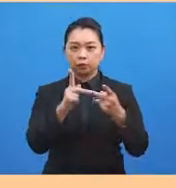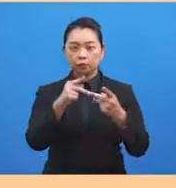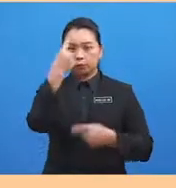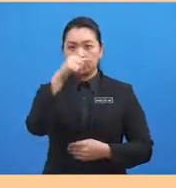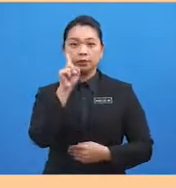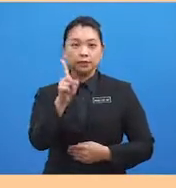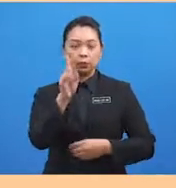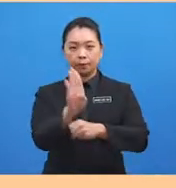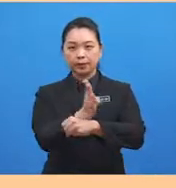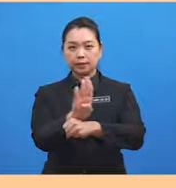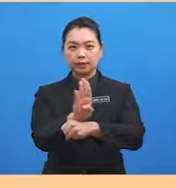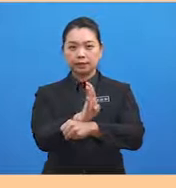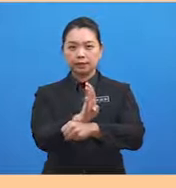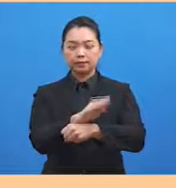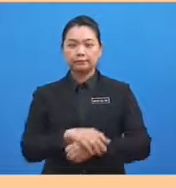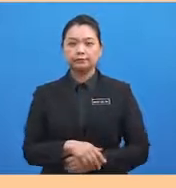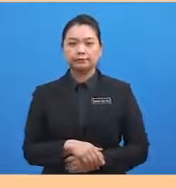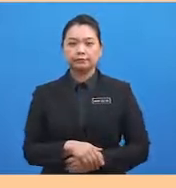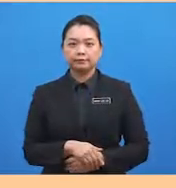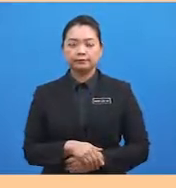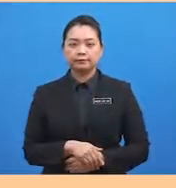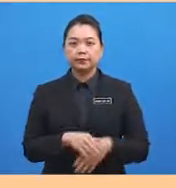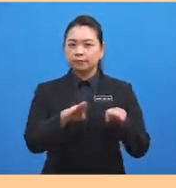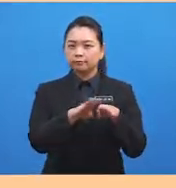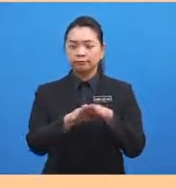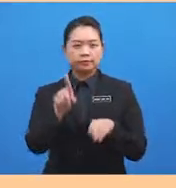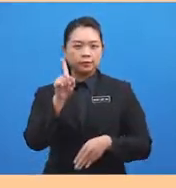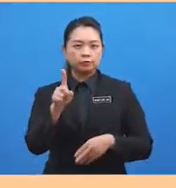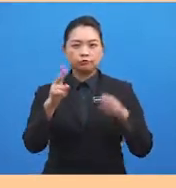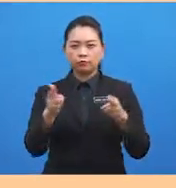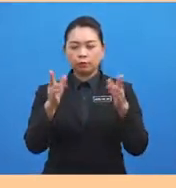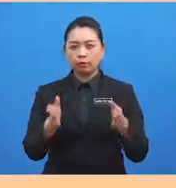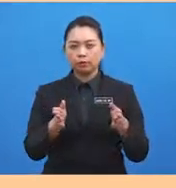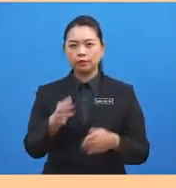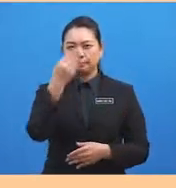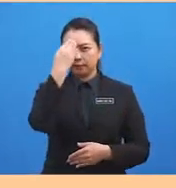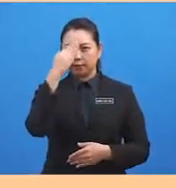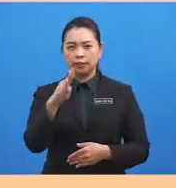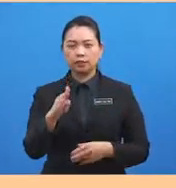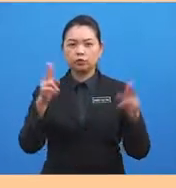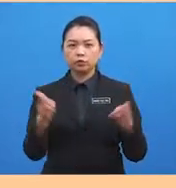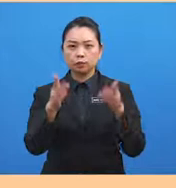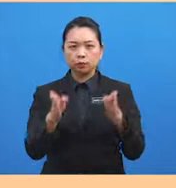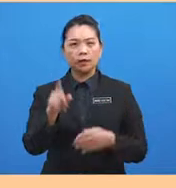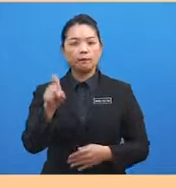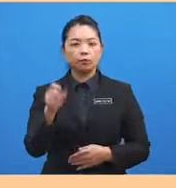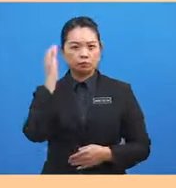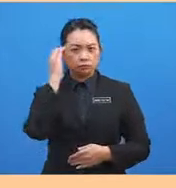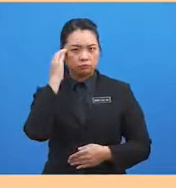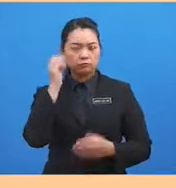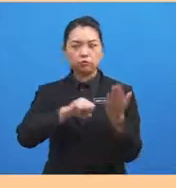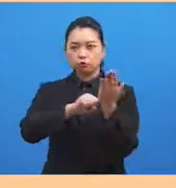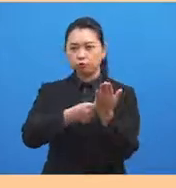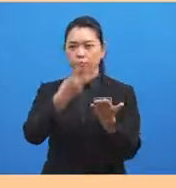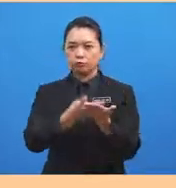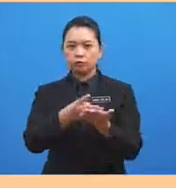sesebuah perniagaan. Sebagai seorang usahawan yang bijak, usahawan perlu mengenal pasti sumber pembiayaan